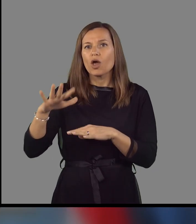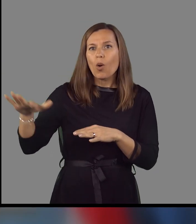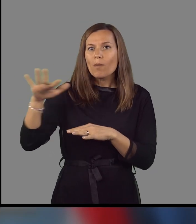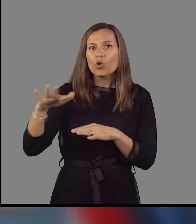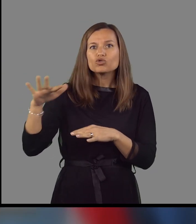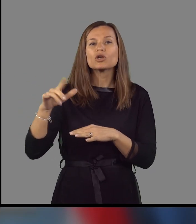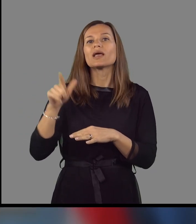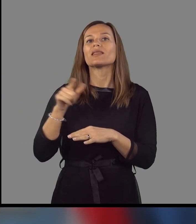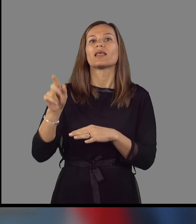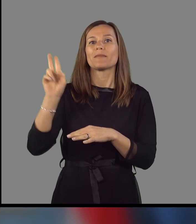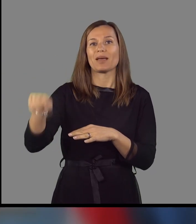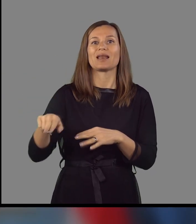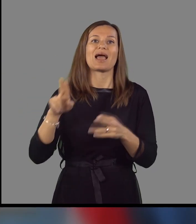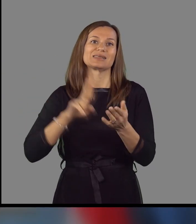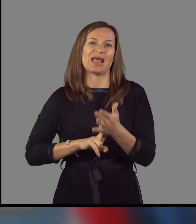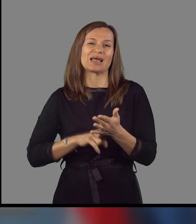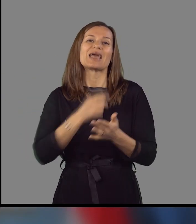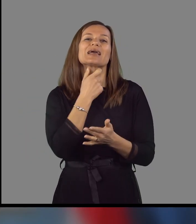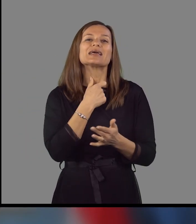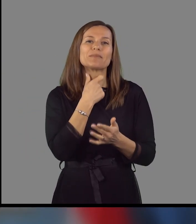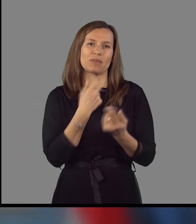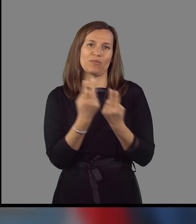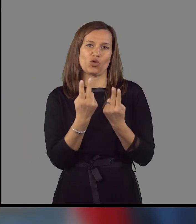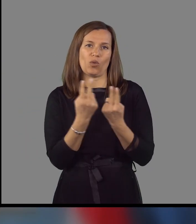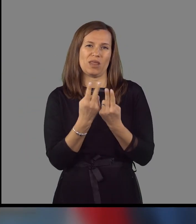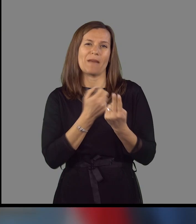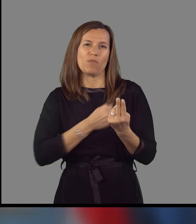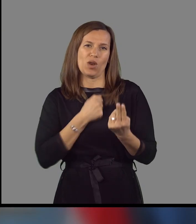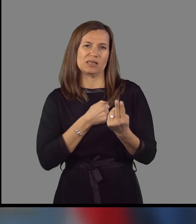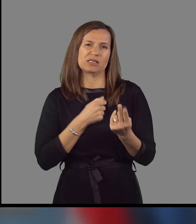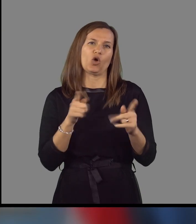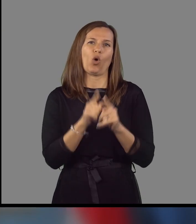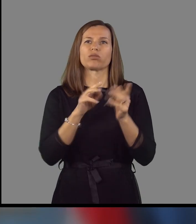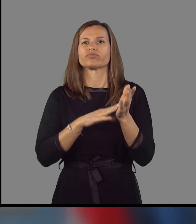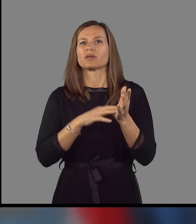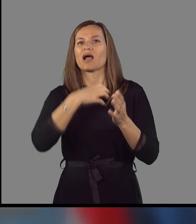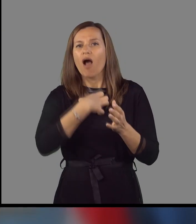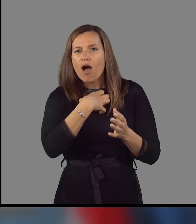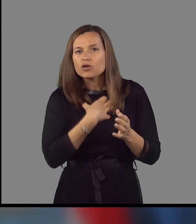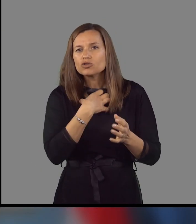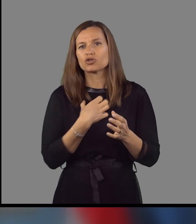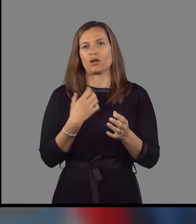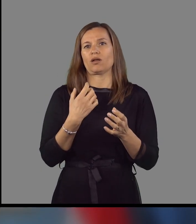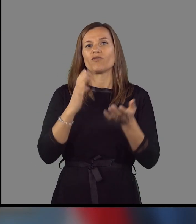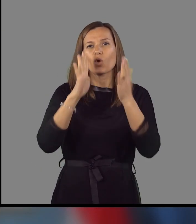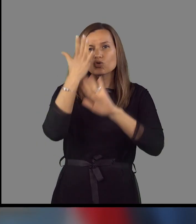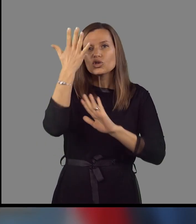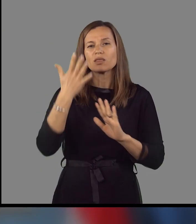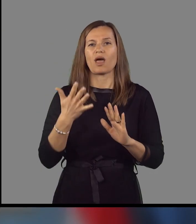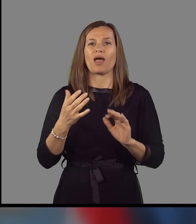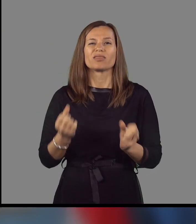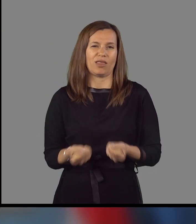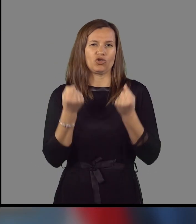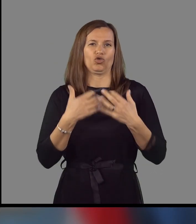območjih in imela znake gripi podobne bolezni v smislu kašlja, vročine in pa